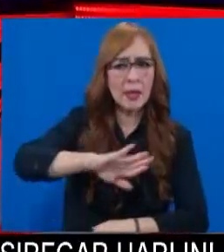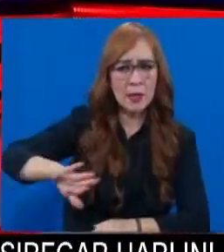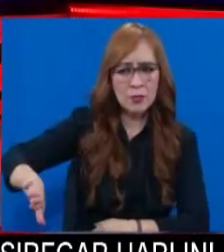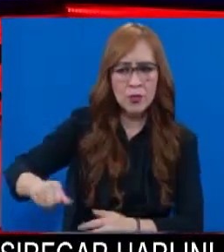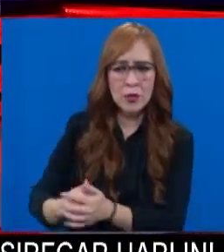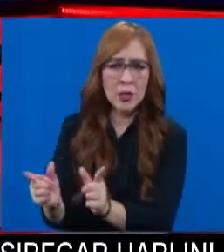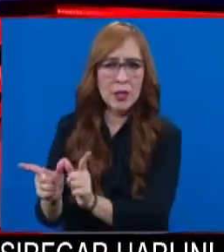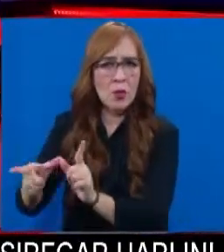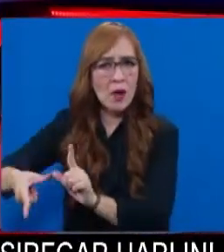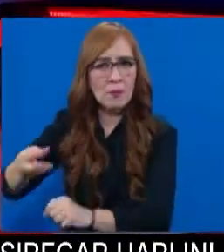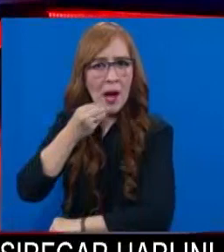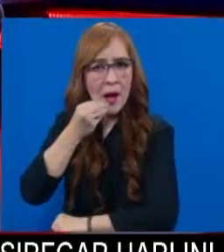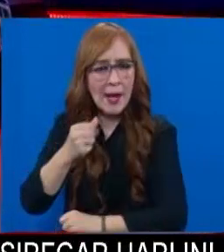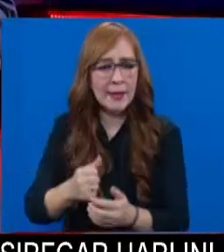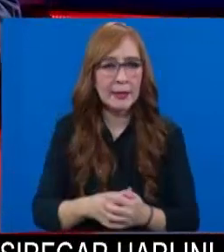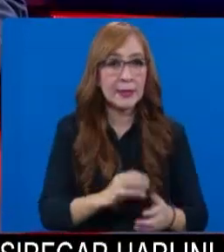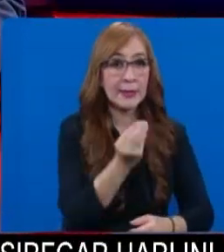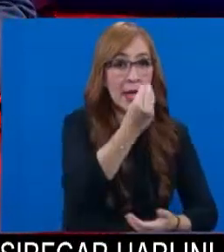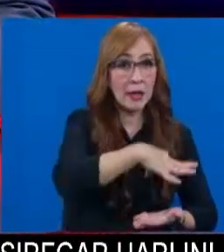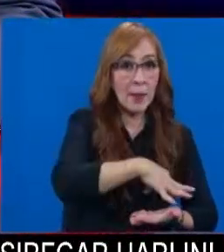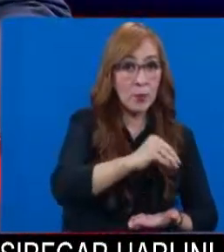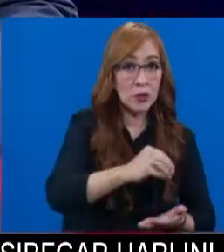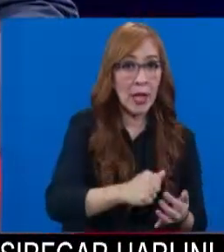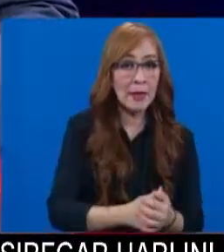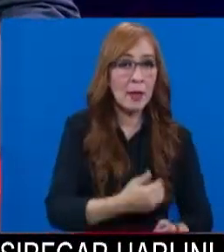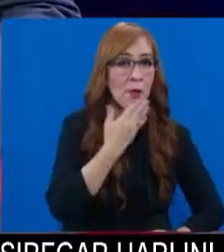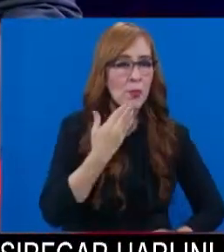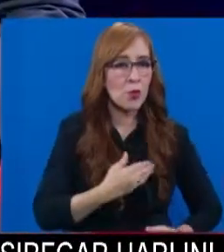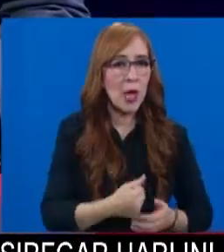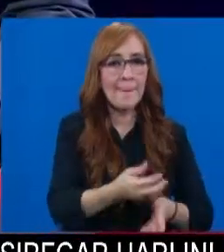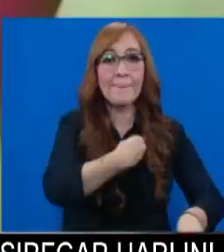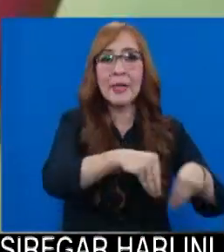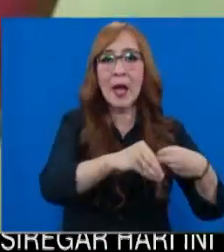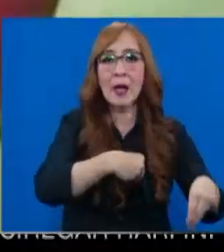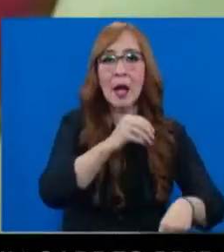di Jakarta Pusat, pencuri mengambil tabung gas milik pedagang cilok.